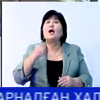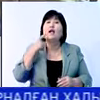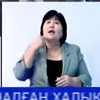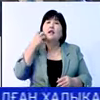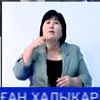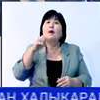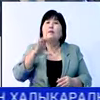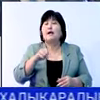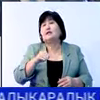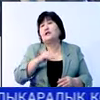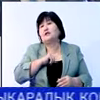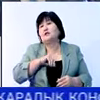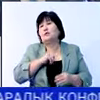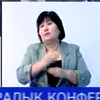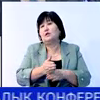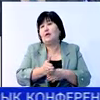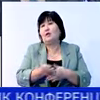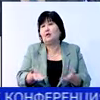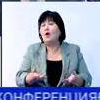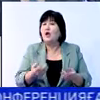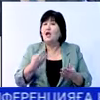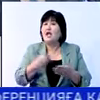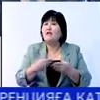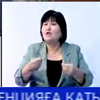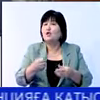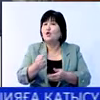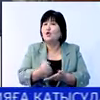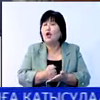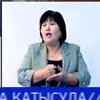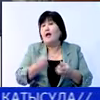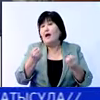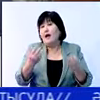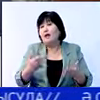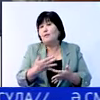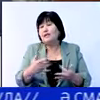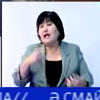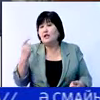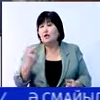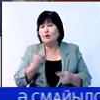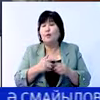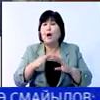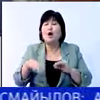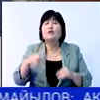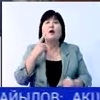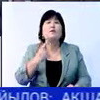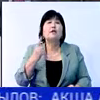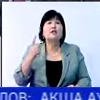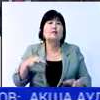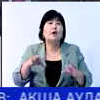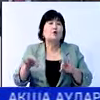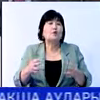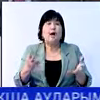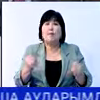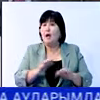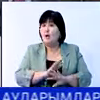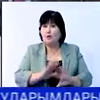зауытының тағдыры да күрделі күйде қалып отыр. Инвестор тұрақтамай тұр. Қарапайым заттар экономикасы бойынша ауданда бірде-бір жоба